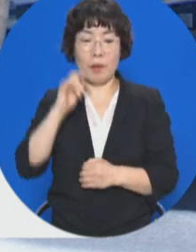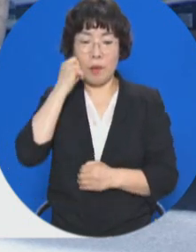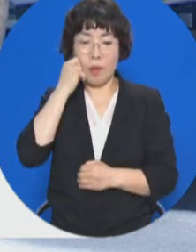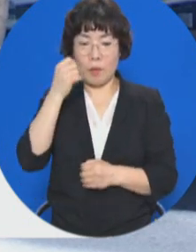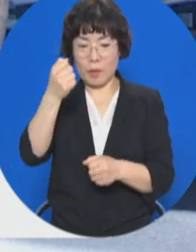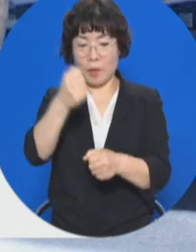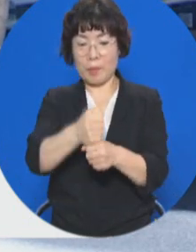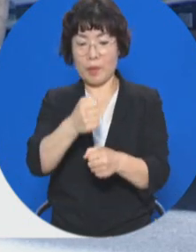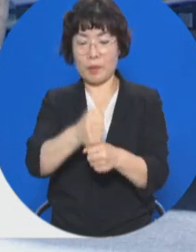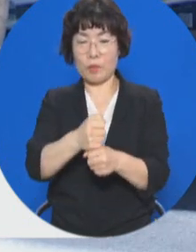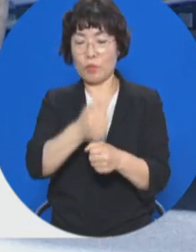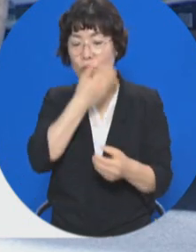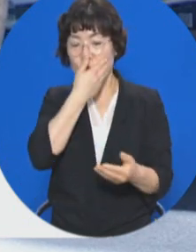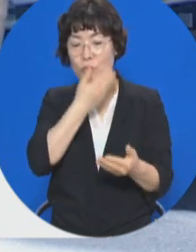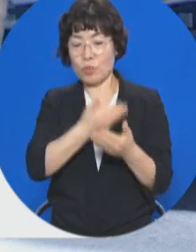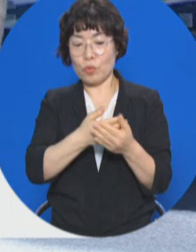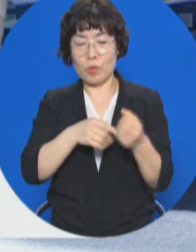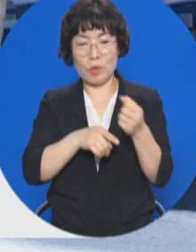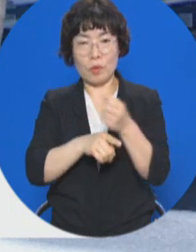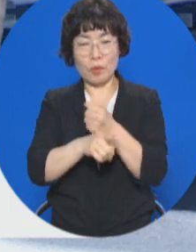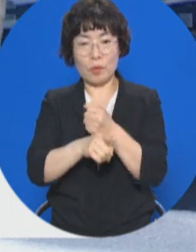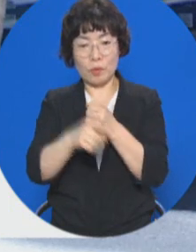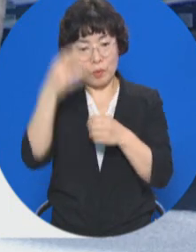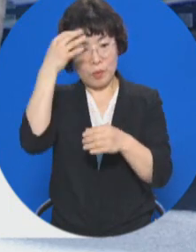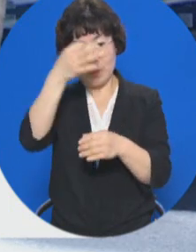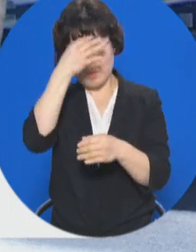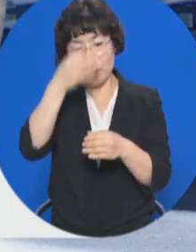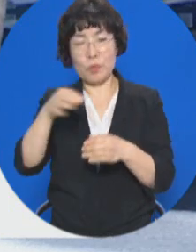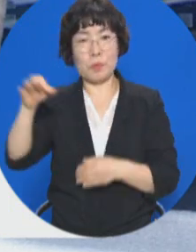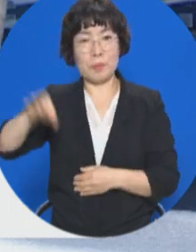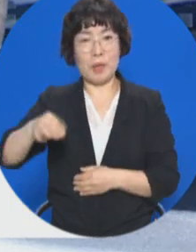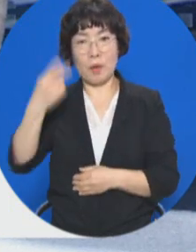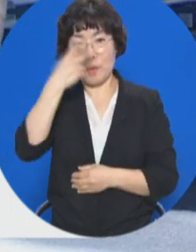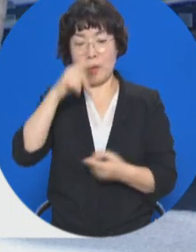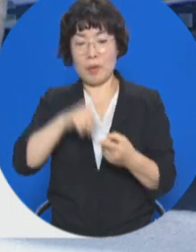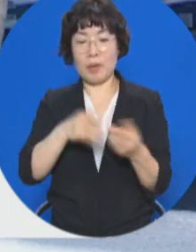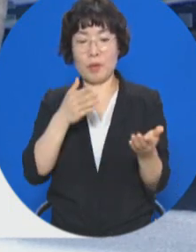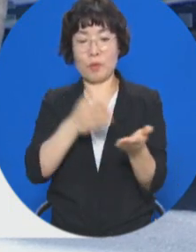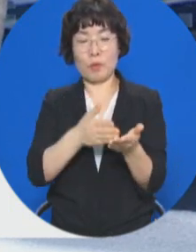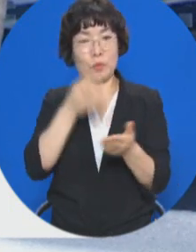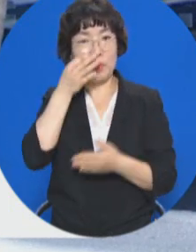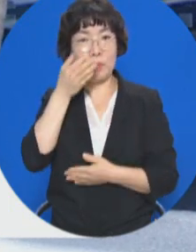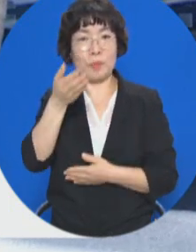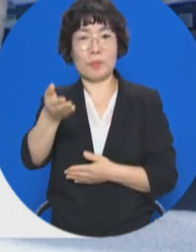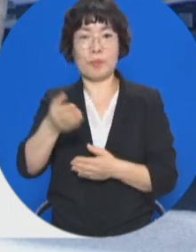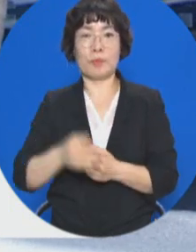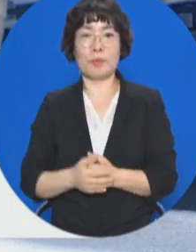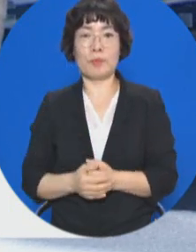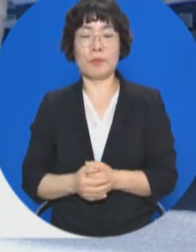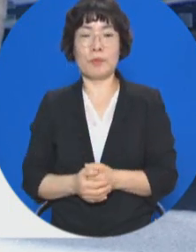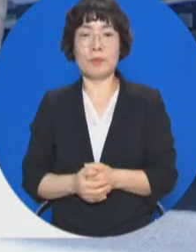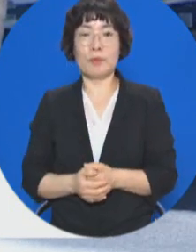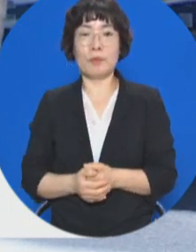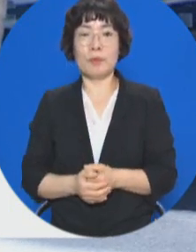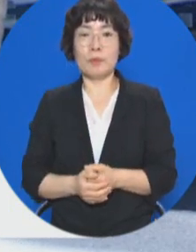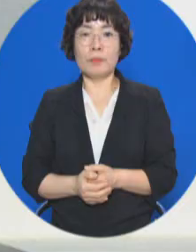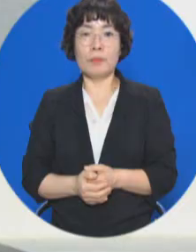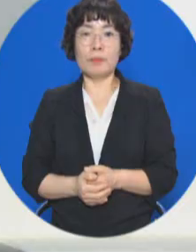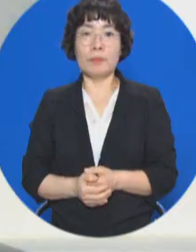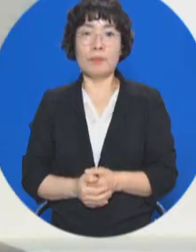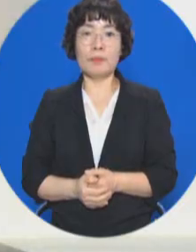개발한 우리 핵심 우주과학기술이 얼마나 허술하게 관리되고 있는지 보시죠. 오늘 첫 뉴스 김주희 기자입니다.